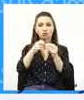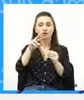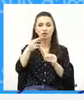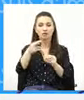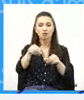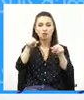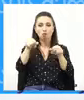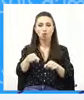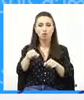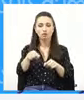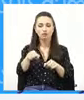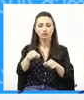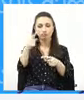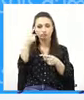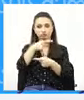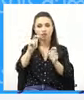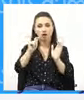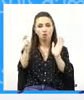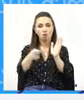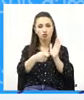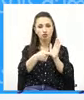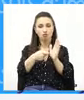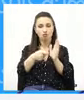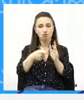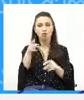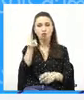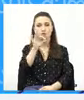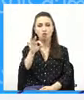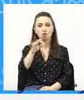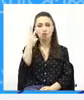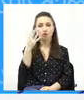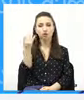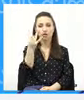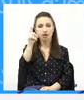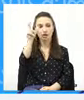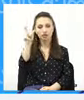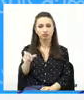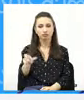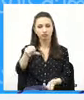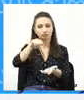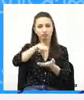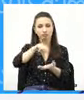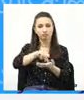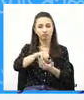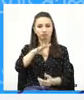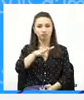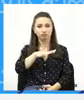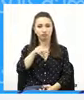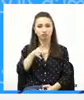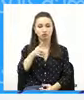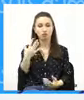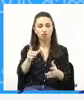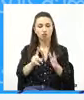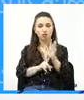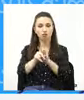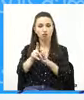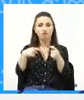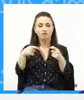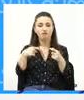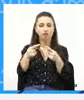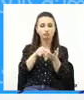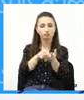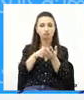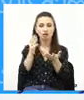უფლების მოპოვებაზე გამოცხადებული აუქციონი, რომელშიც ორი დაინტერესებული სუბიექტი მონაწილეობდა. Შედგა ვაჭრობა